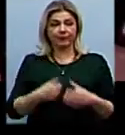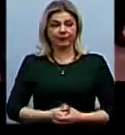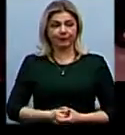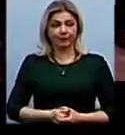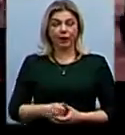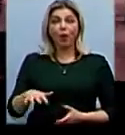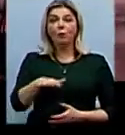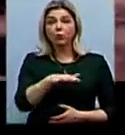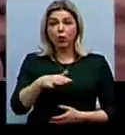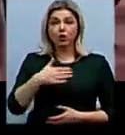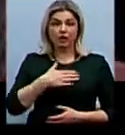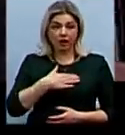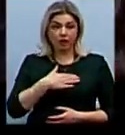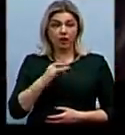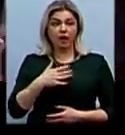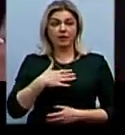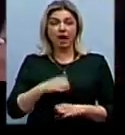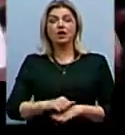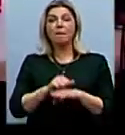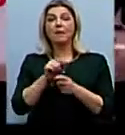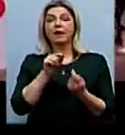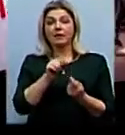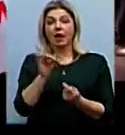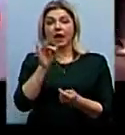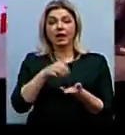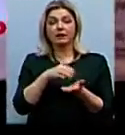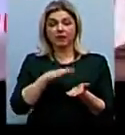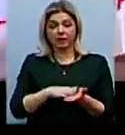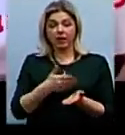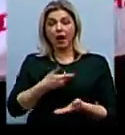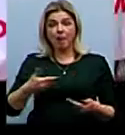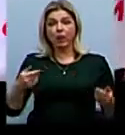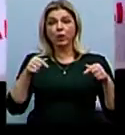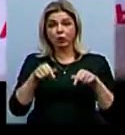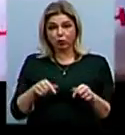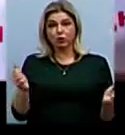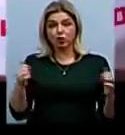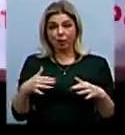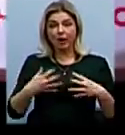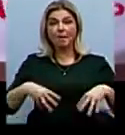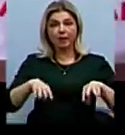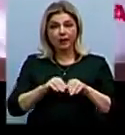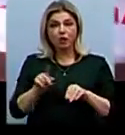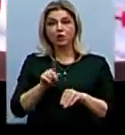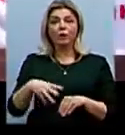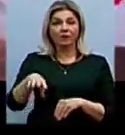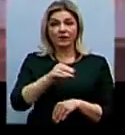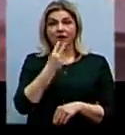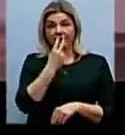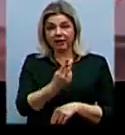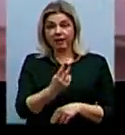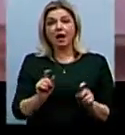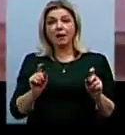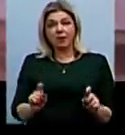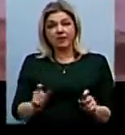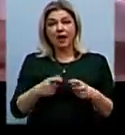Площадь наша, значить наш мітинг зареєстрований. Ми тут зібралися всім місті, щоб всі бачили. Посиділи